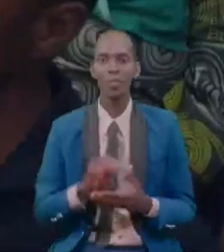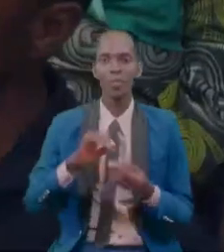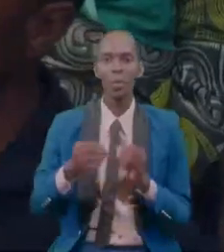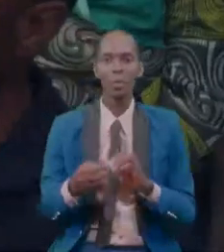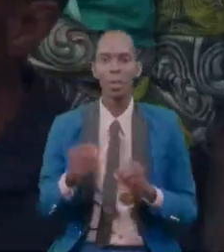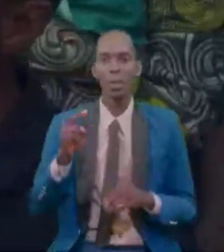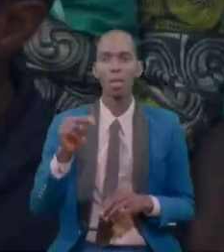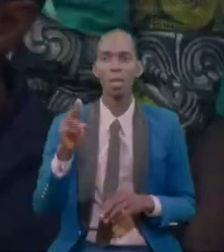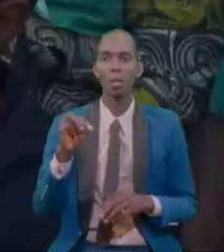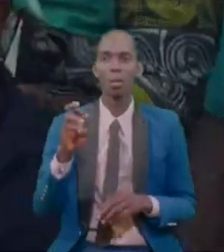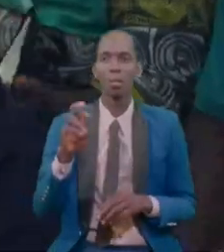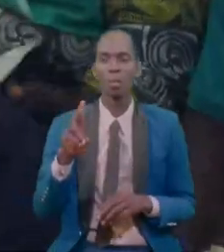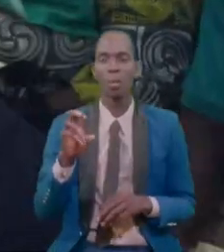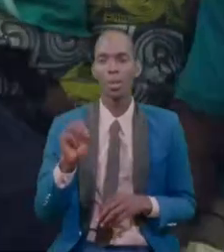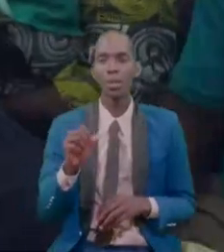Nombre